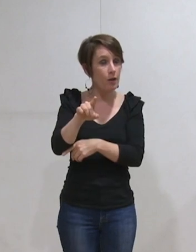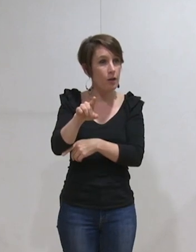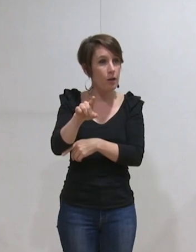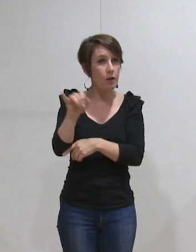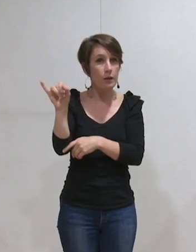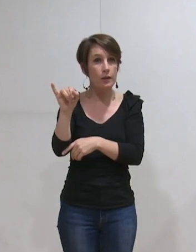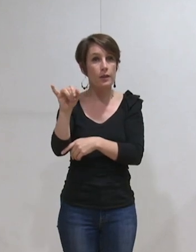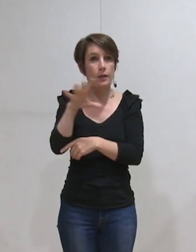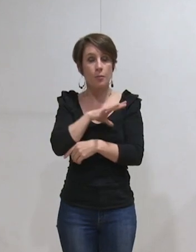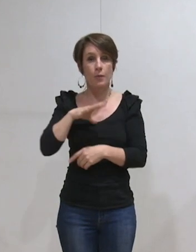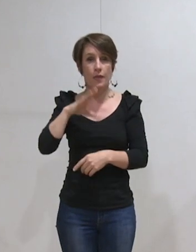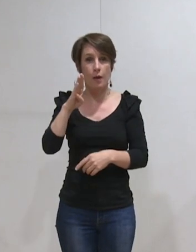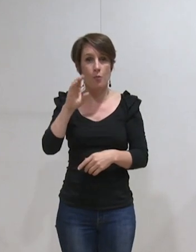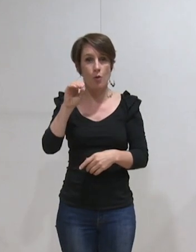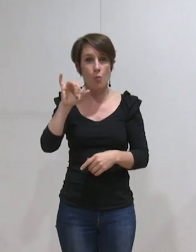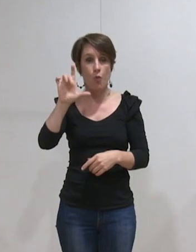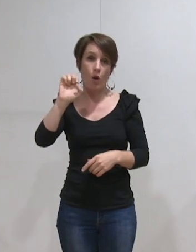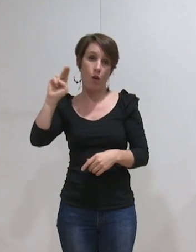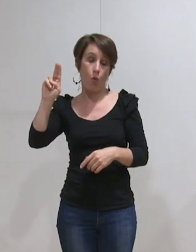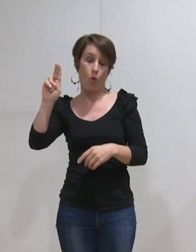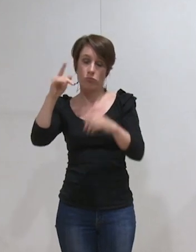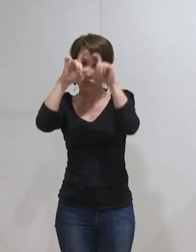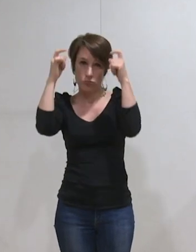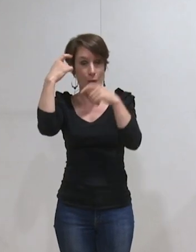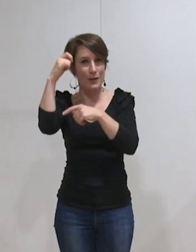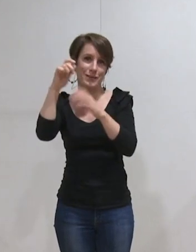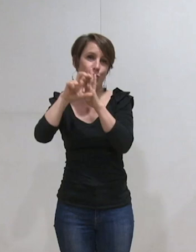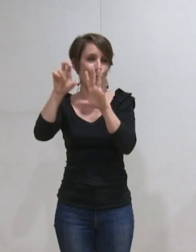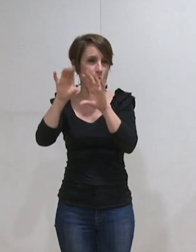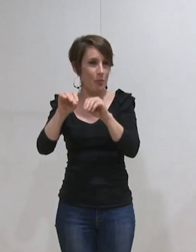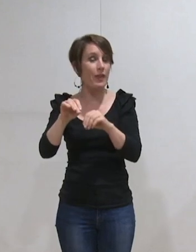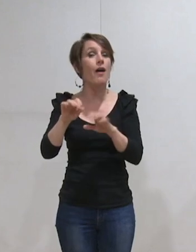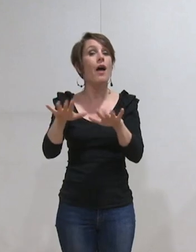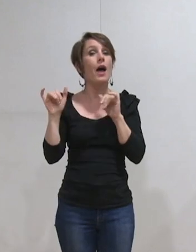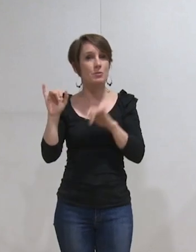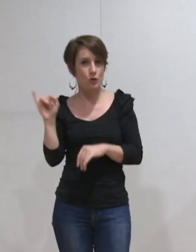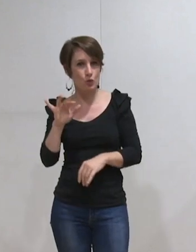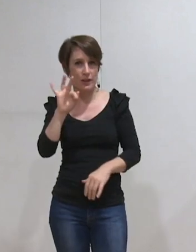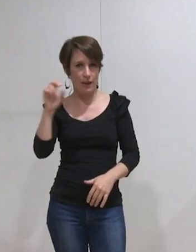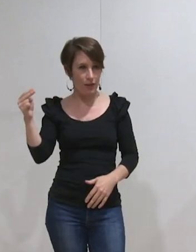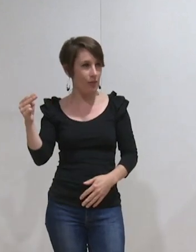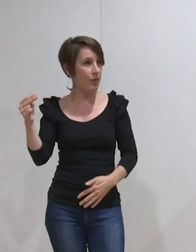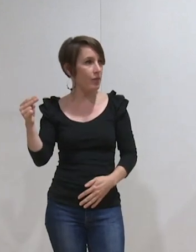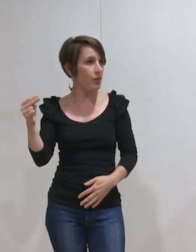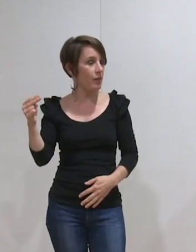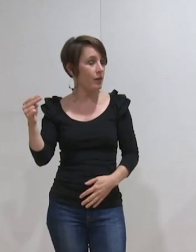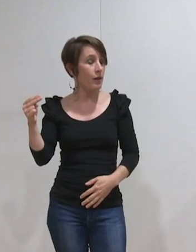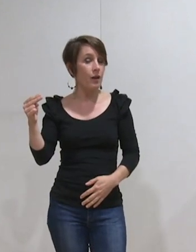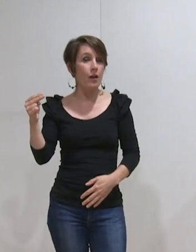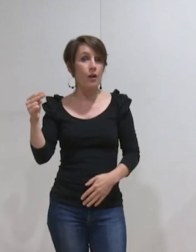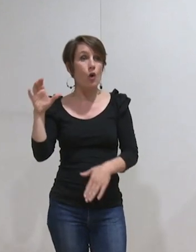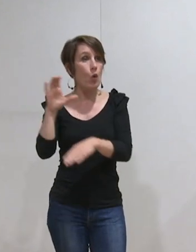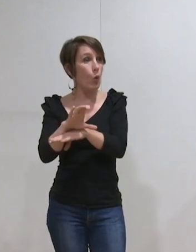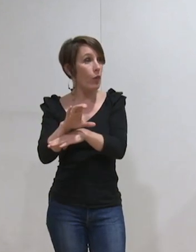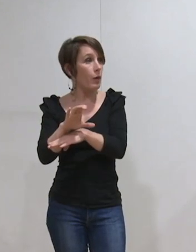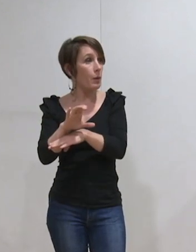marieon boilot en tant que président de grenol habitat qui s'abstient Front National qui ne prend pas parole euh qui vote